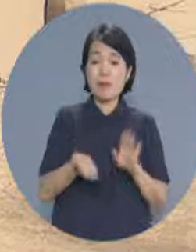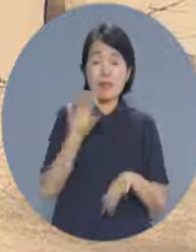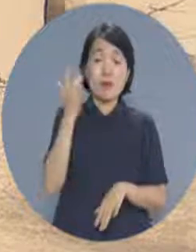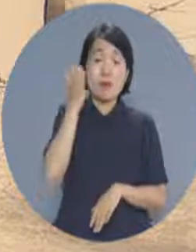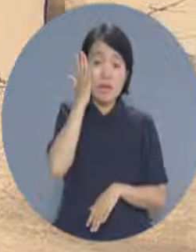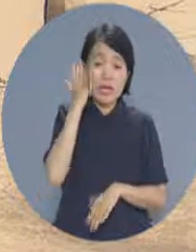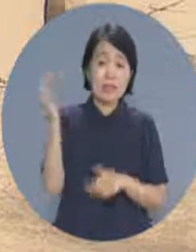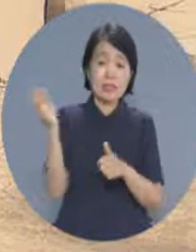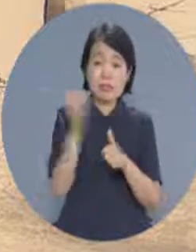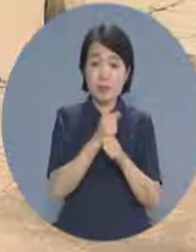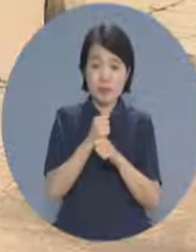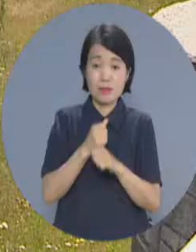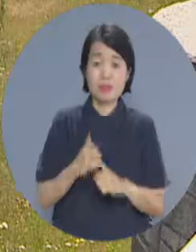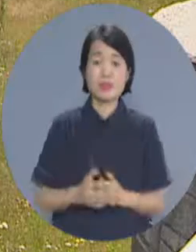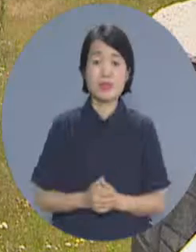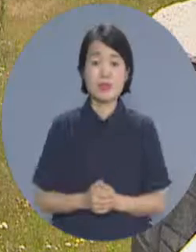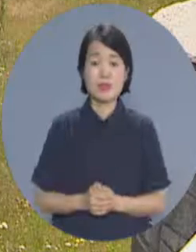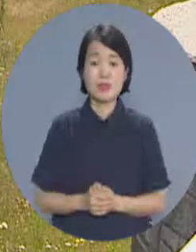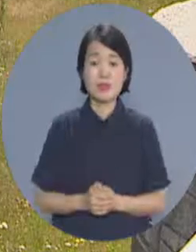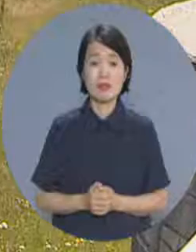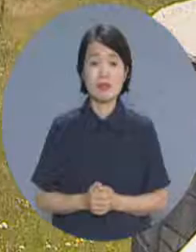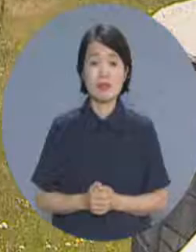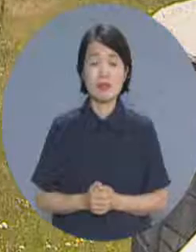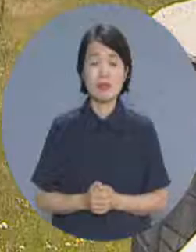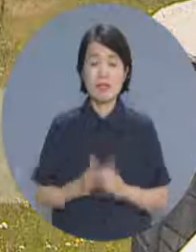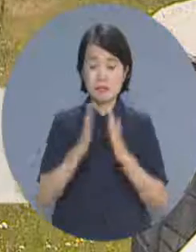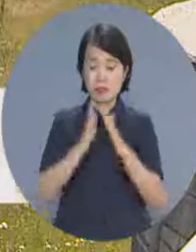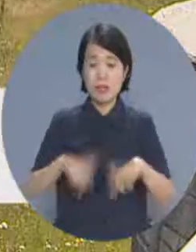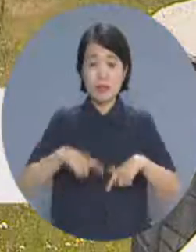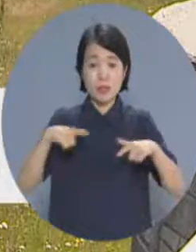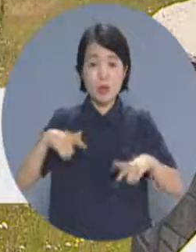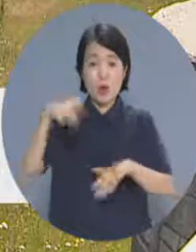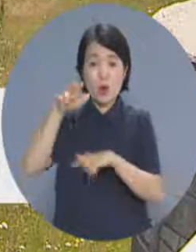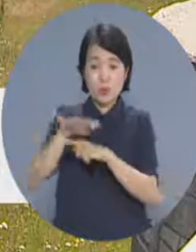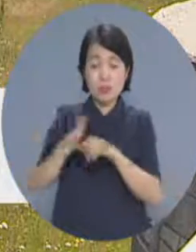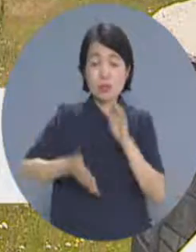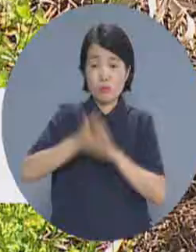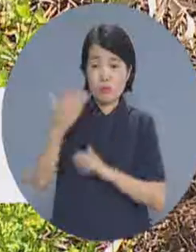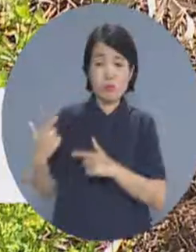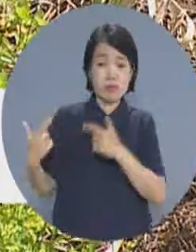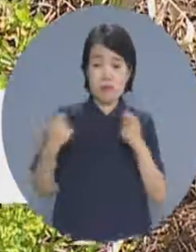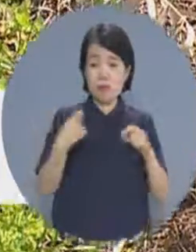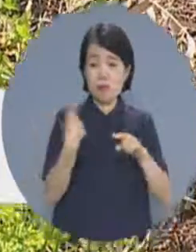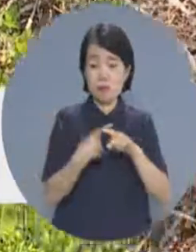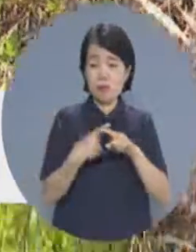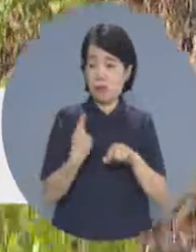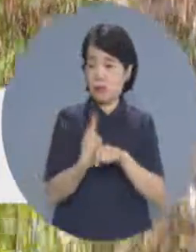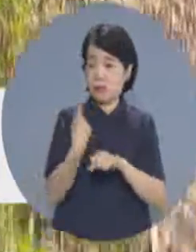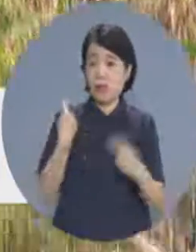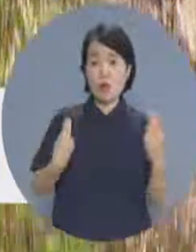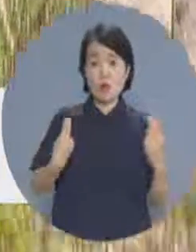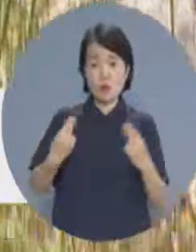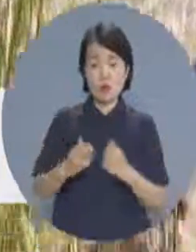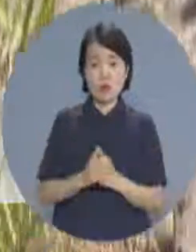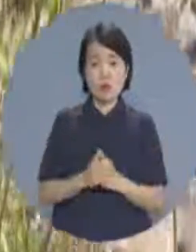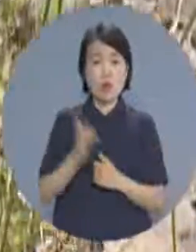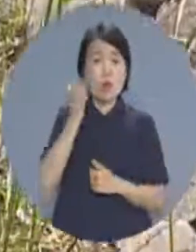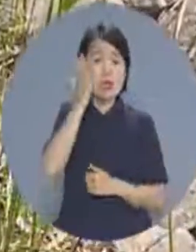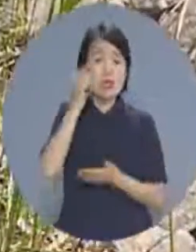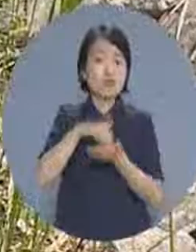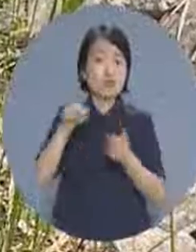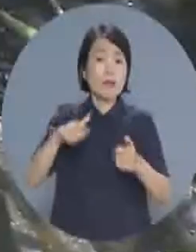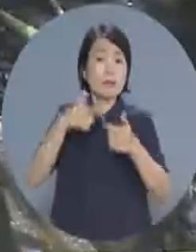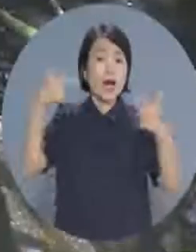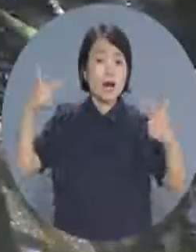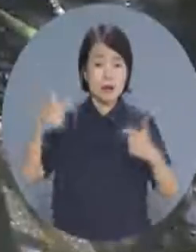이상의 모기가 잡혔습니다. 이처럼 전남 지역 농촌과 도심할 것 없이 예년에 비해 모기 개체 수가 크게